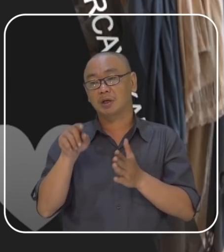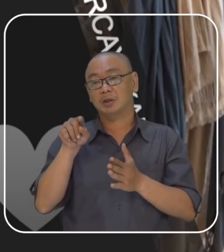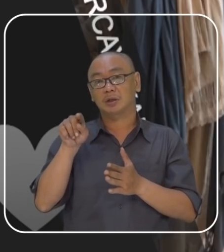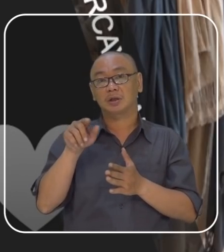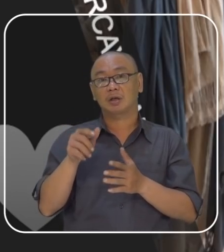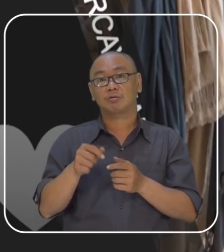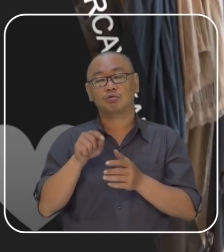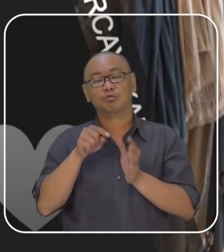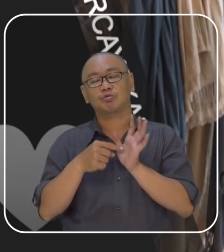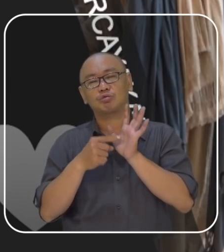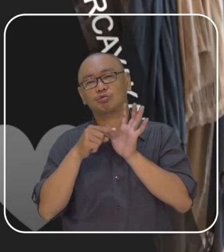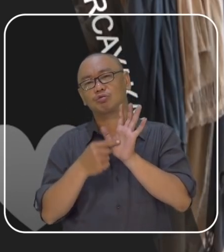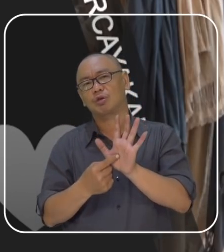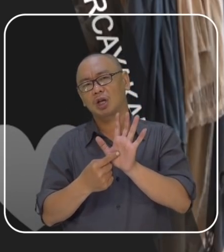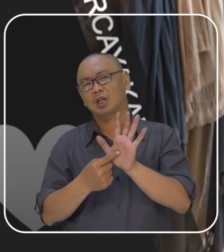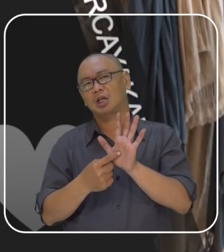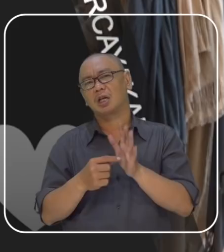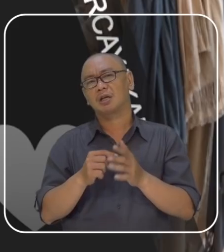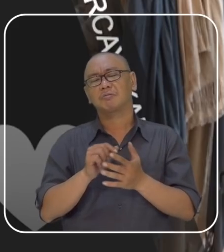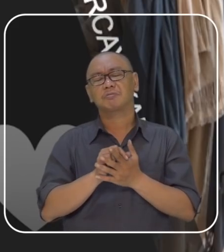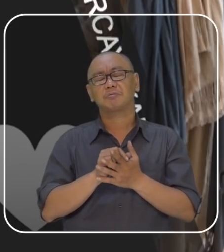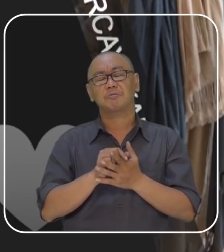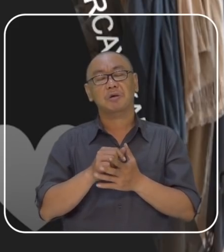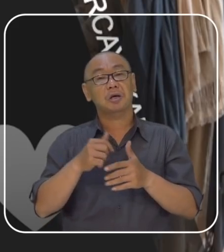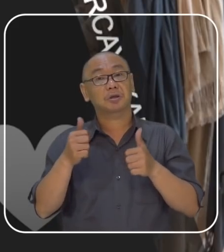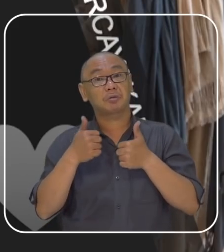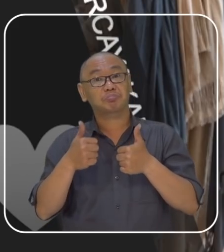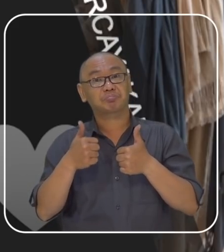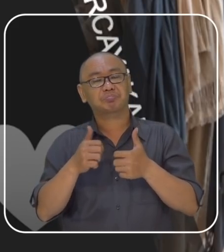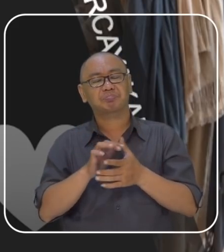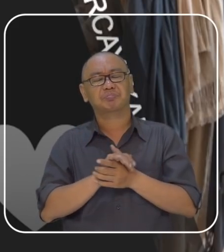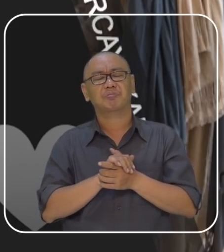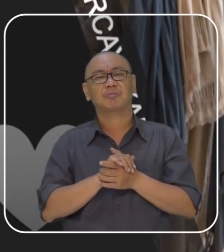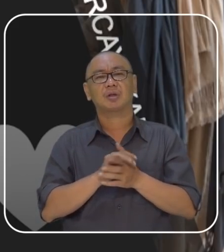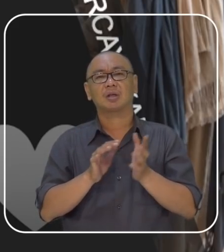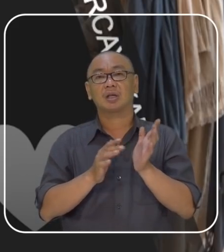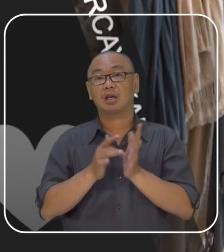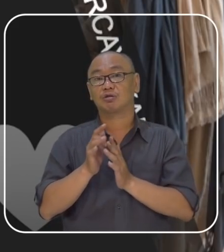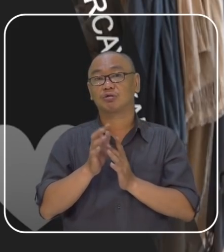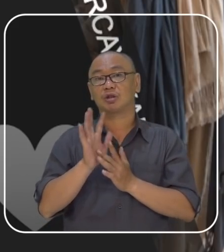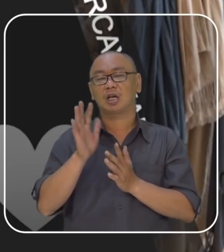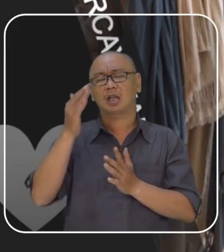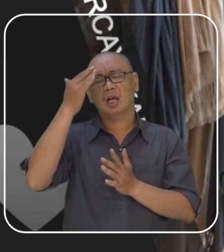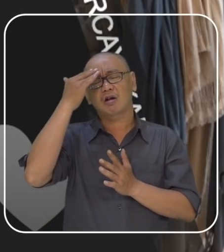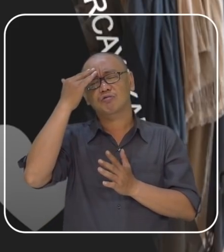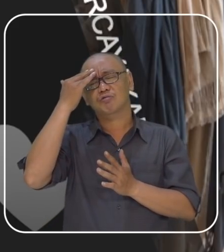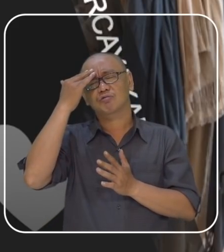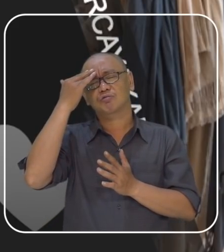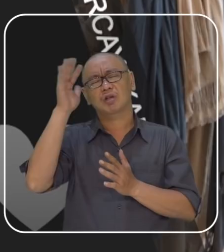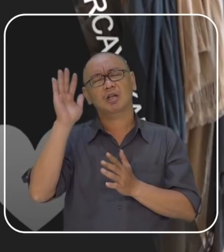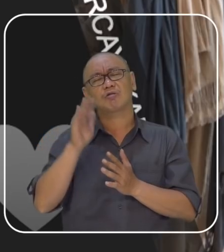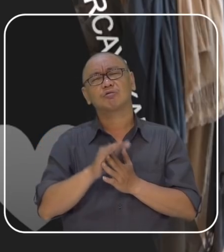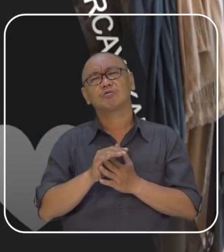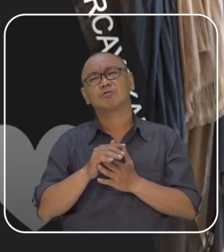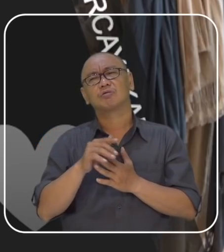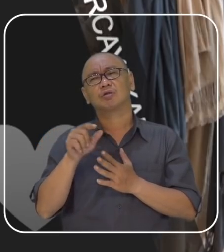tanda-tanda ajaib, mujizat, dan tanda-tanda heran lainnya. Yesus juga mengetahui saat itu